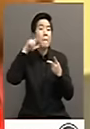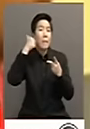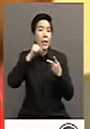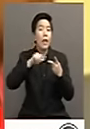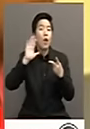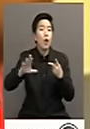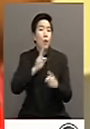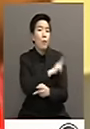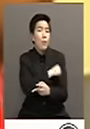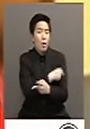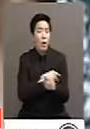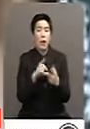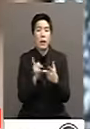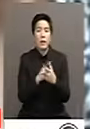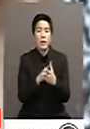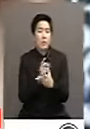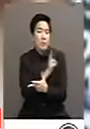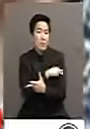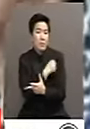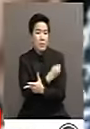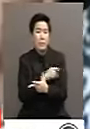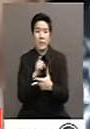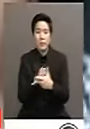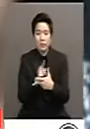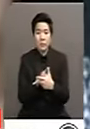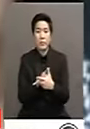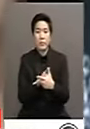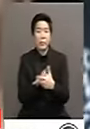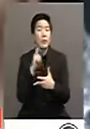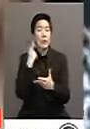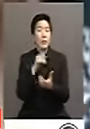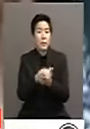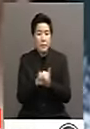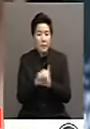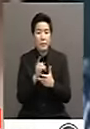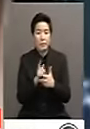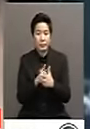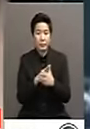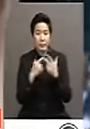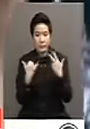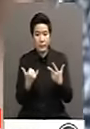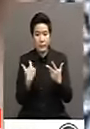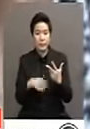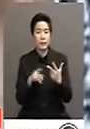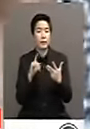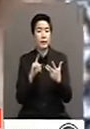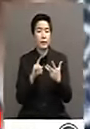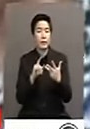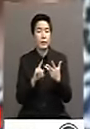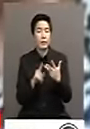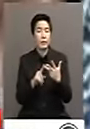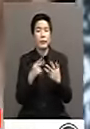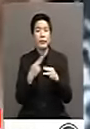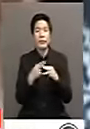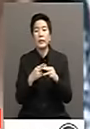นะครับแพทย์หญิงนิธิวดีผู้เจริญยศหรือว่าหมอนิ่มภรรยาของคุณเอ็กซ์จักรกิจพนิษฐ์ผาติกรรมนาย